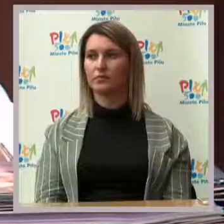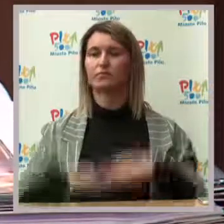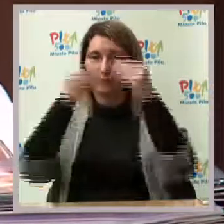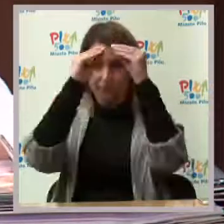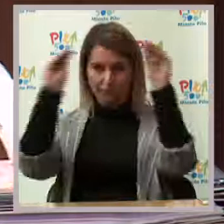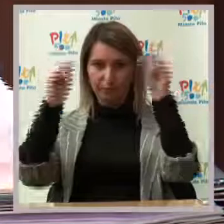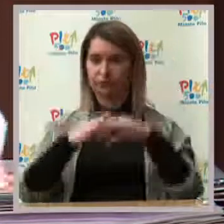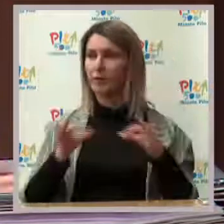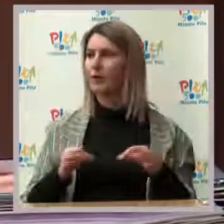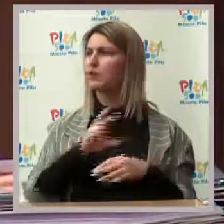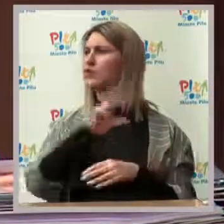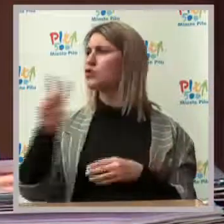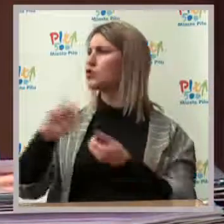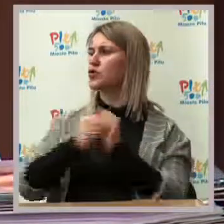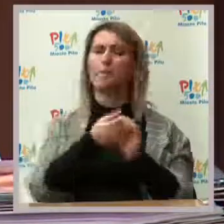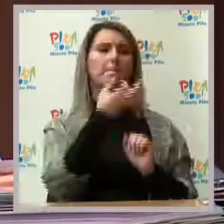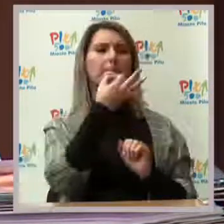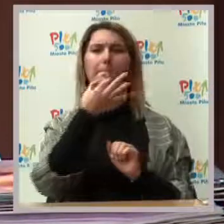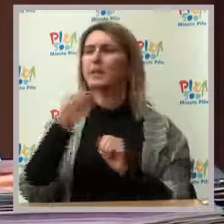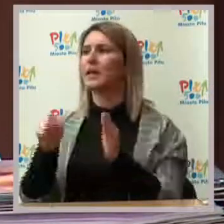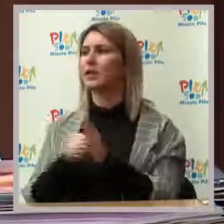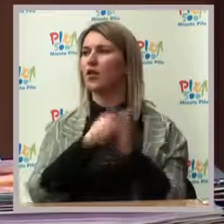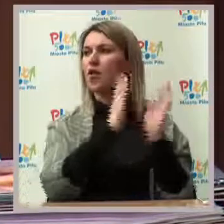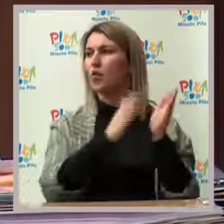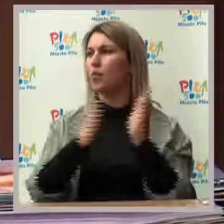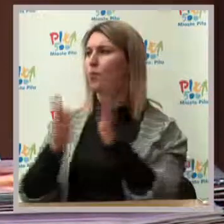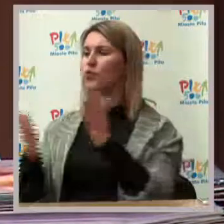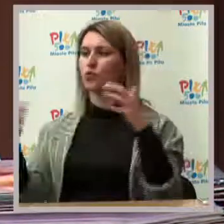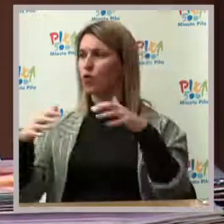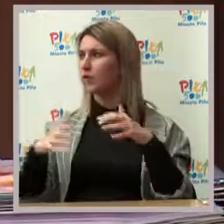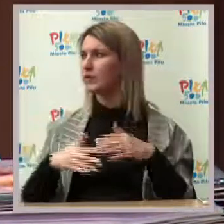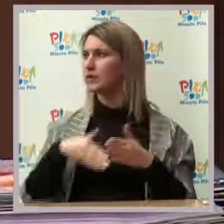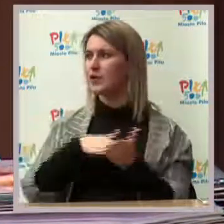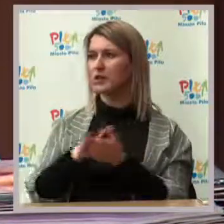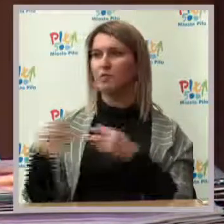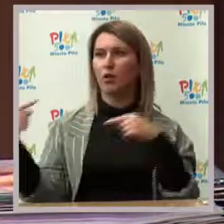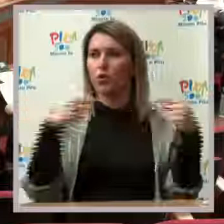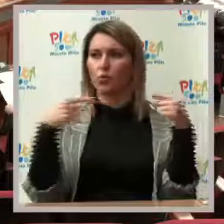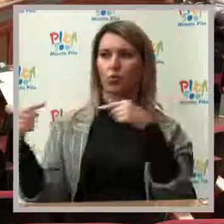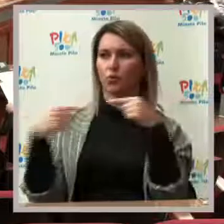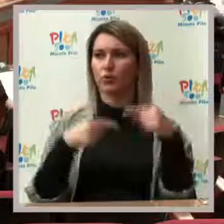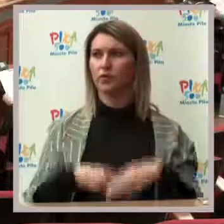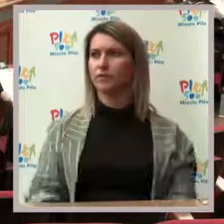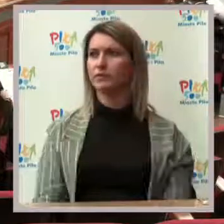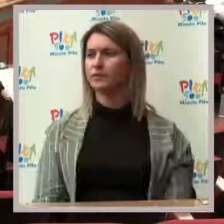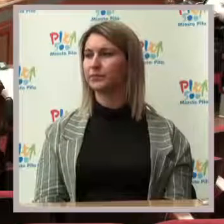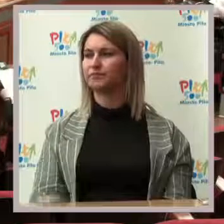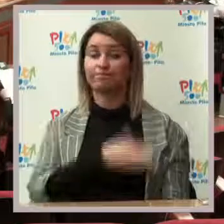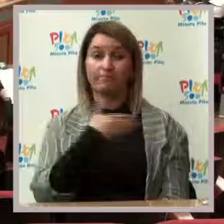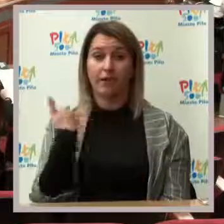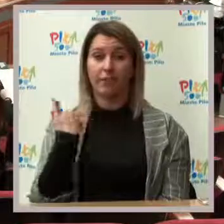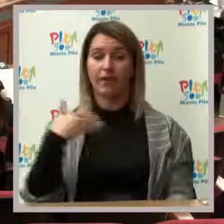Szanowni Państwo Radni, czy są propozycje do przedstawionego porządku obrad? Otwieram dyskusję. Nie